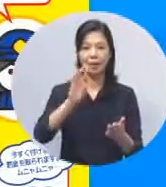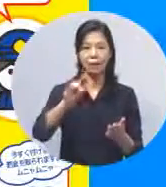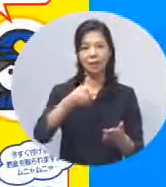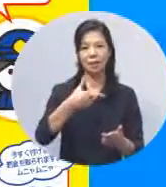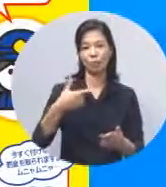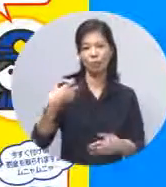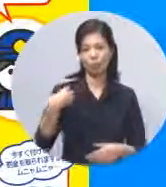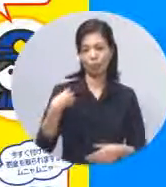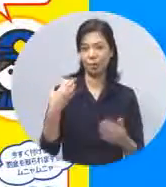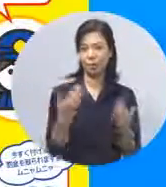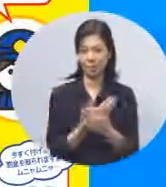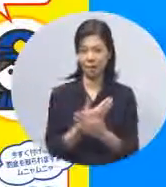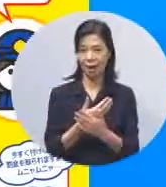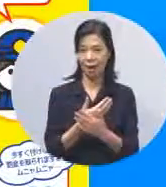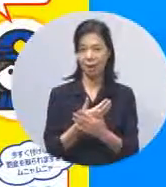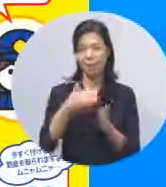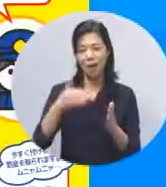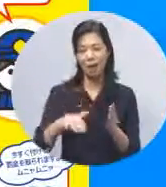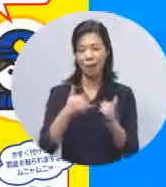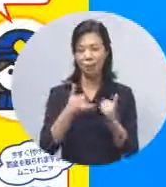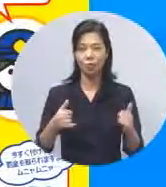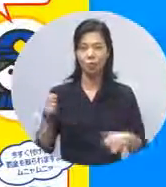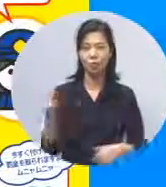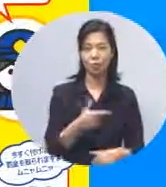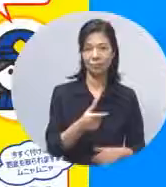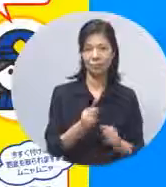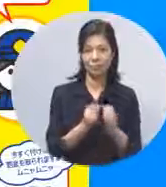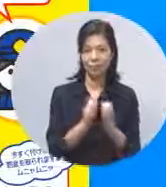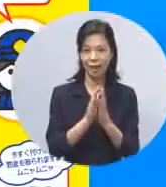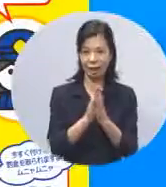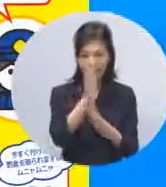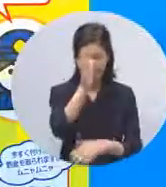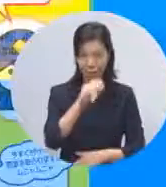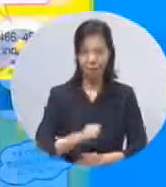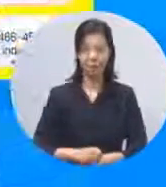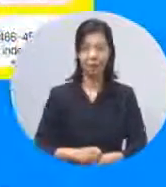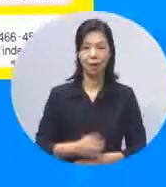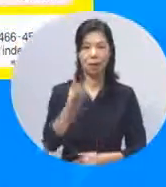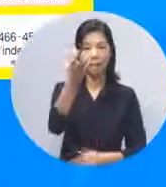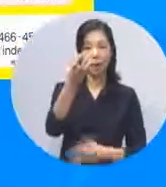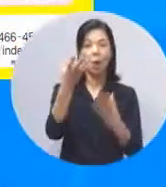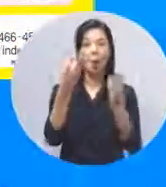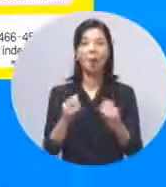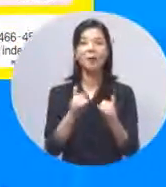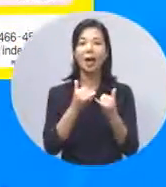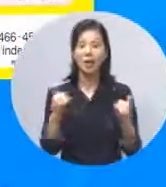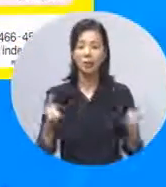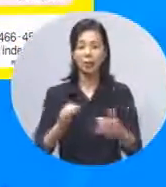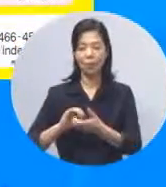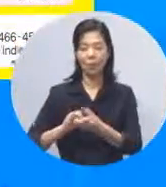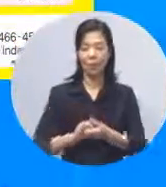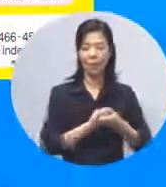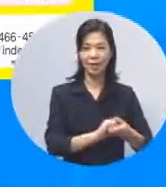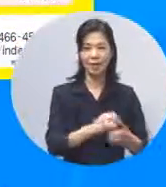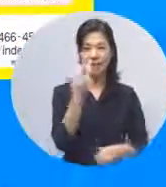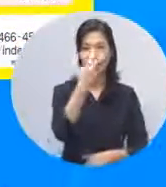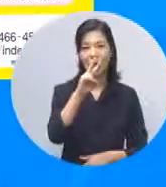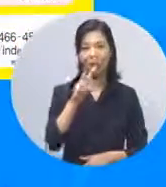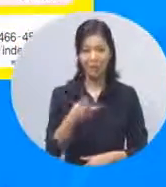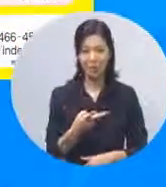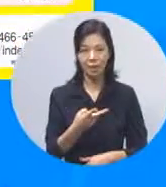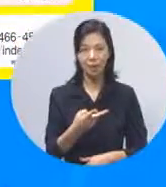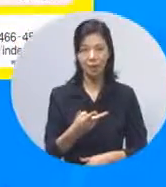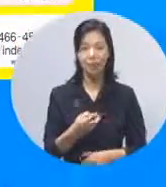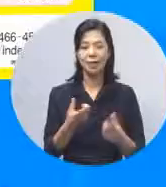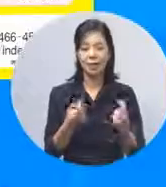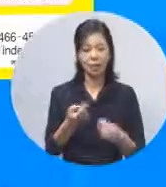方は早急に設置していただき、また設置済みの方には定期的に点検ボタンを押して作動確認するなど適切